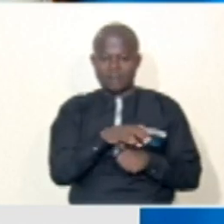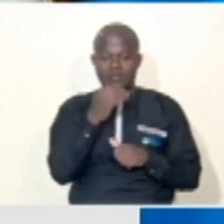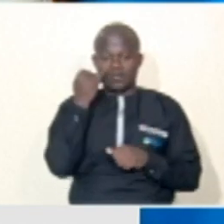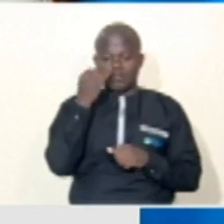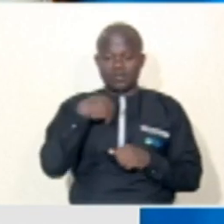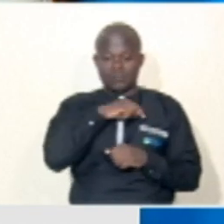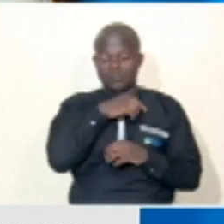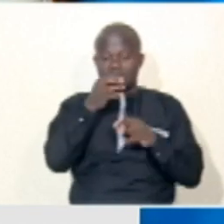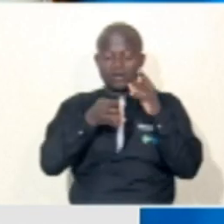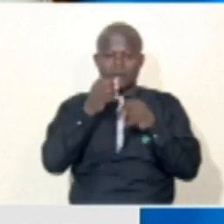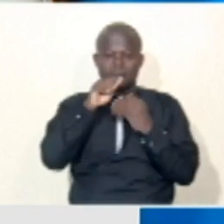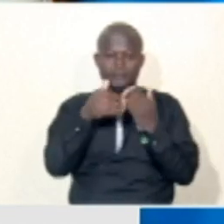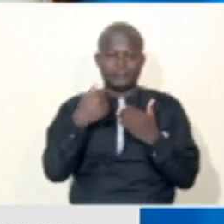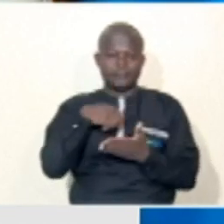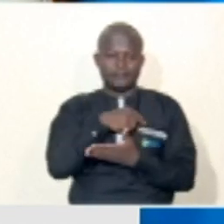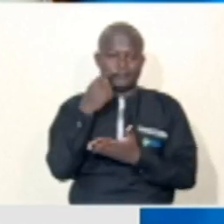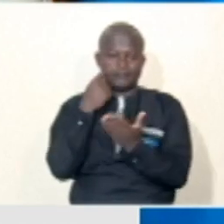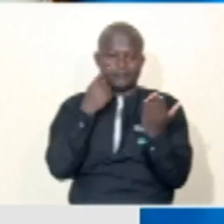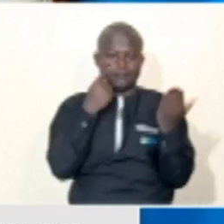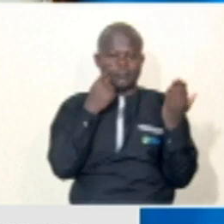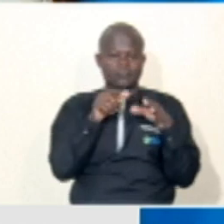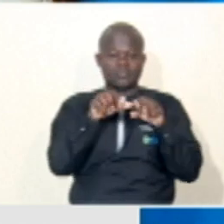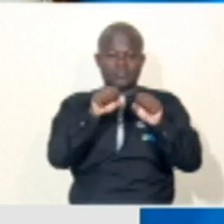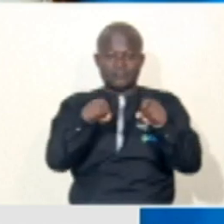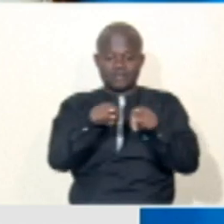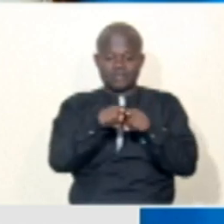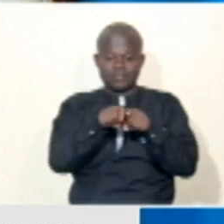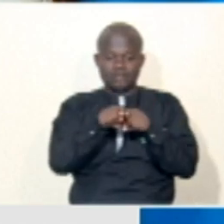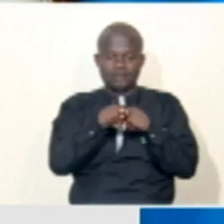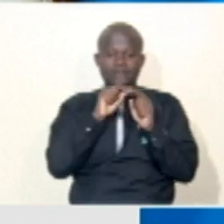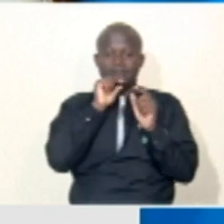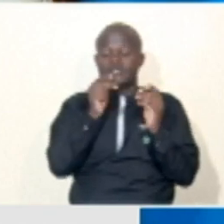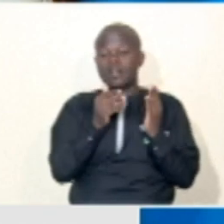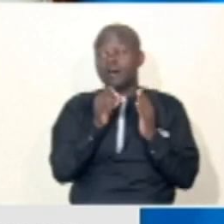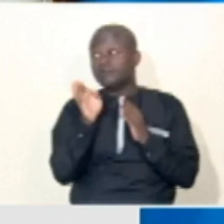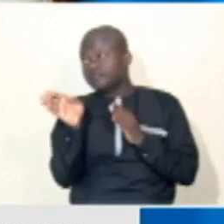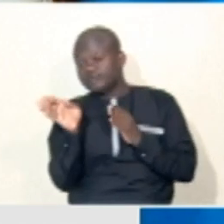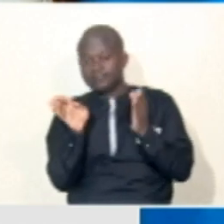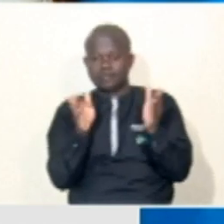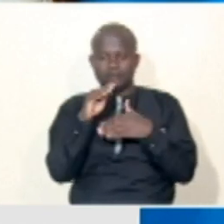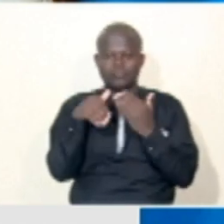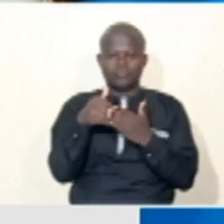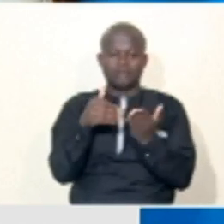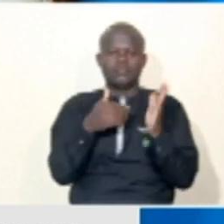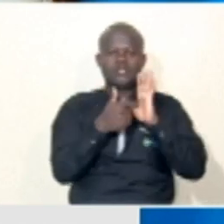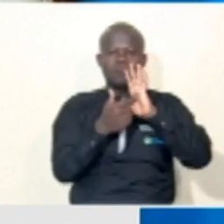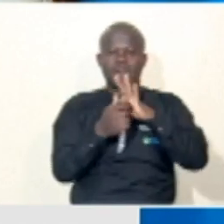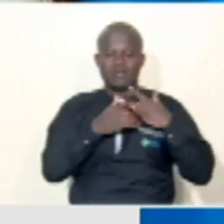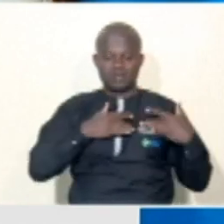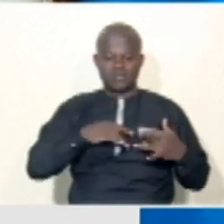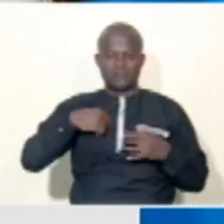turi abacamanza burya nubwo tuvuga badufatwa ko turi tutagira aho tubogamira, ariko hari igihe amarangamutima yacu